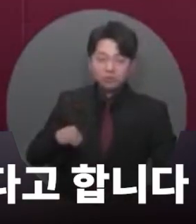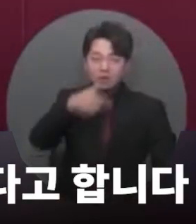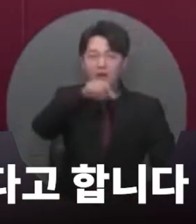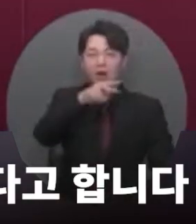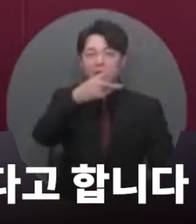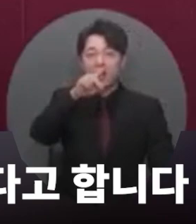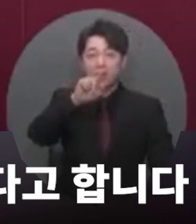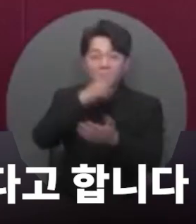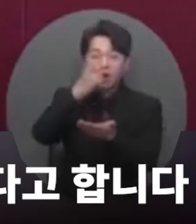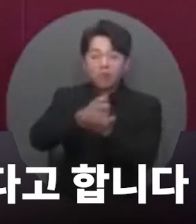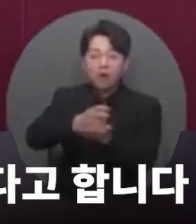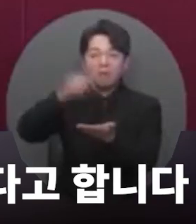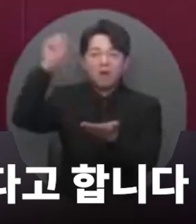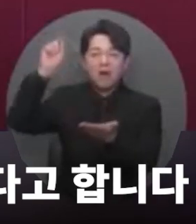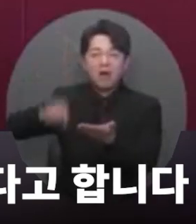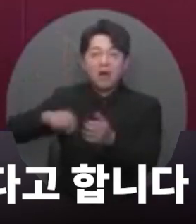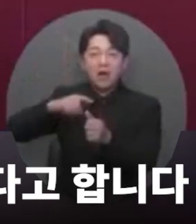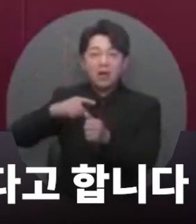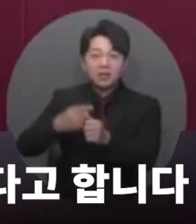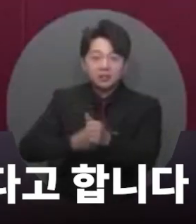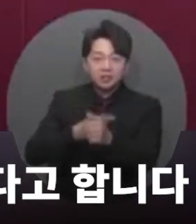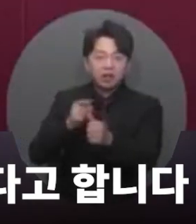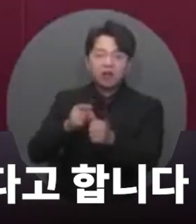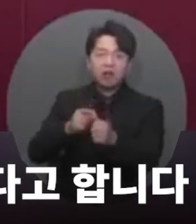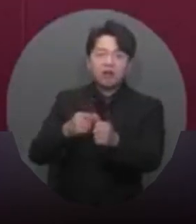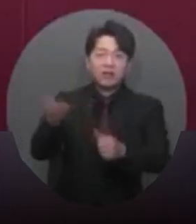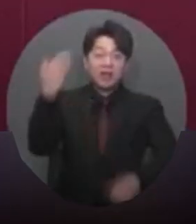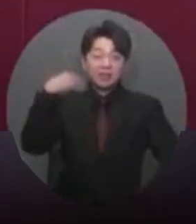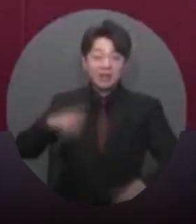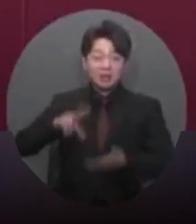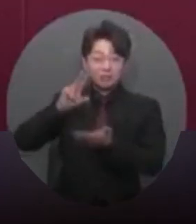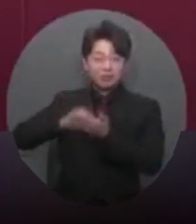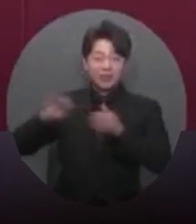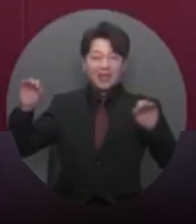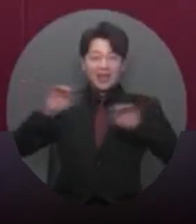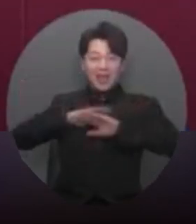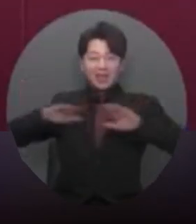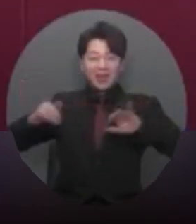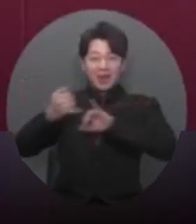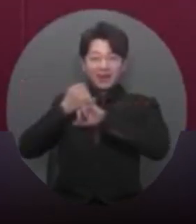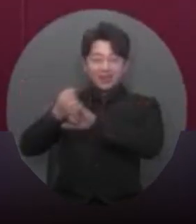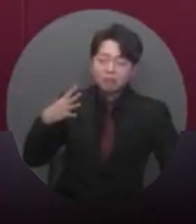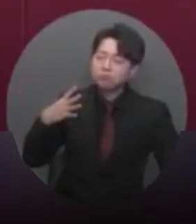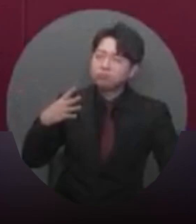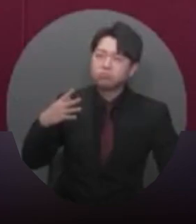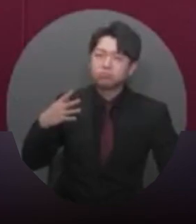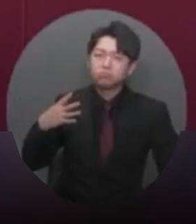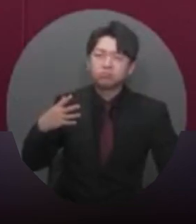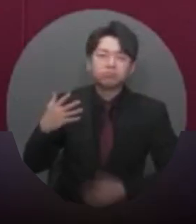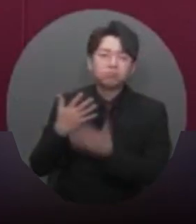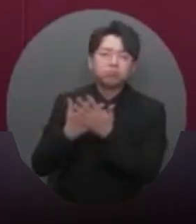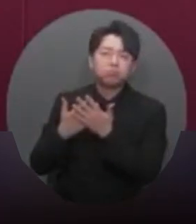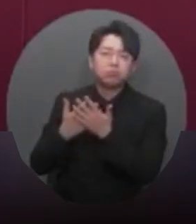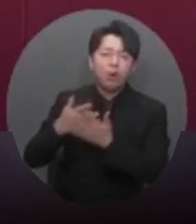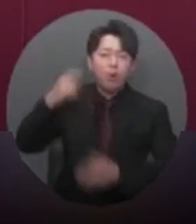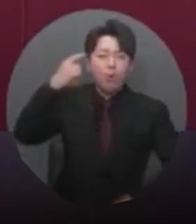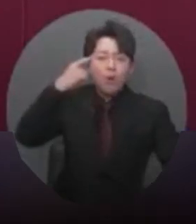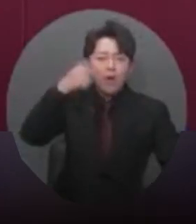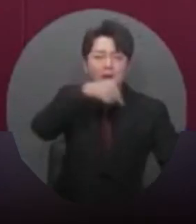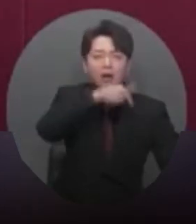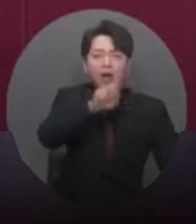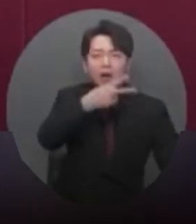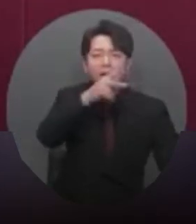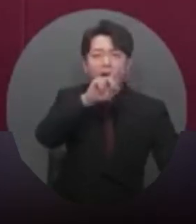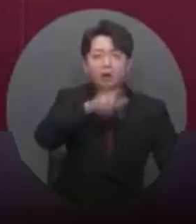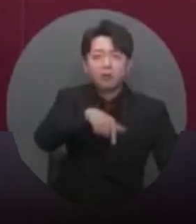못 박아 18년 논란에 종지부를 찍겠다 고 합니다 그렇다면 왜 가덕도 인가 에 대해서 1 땅과 이 당이 담아